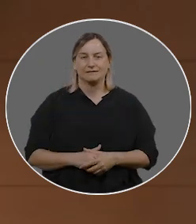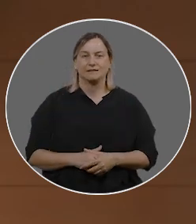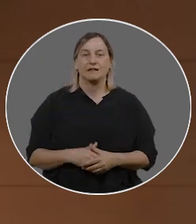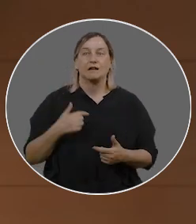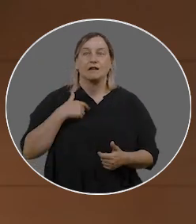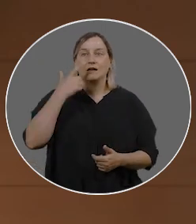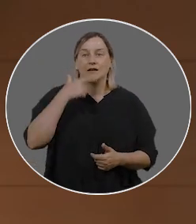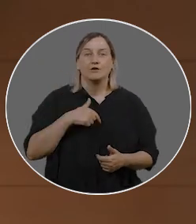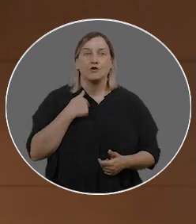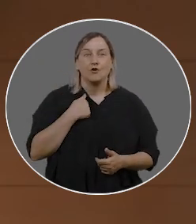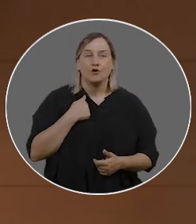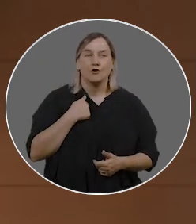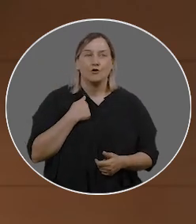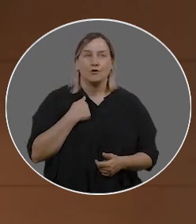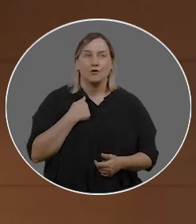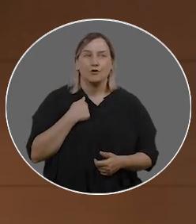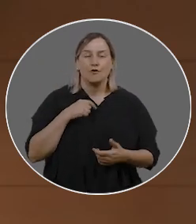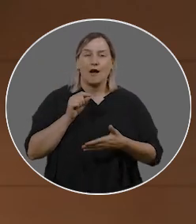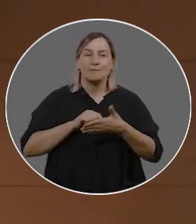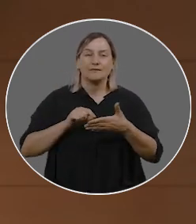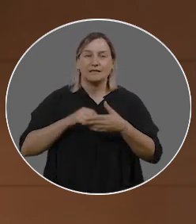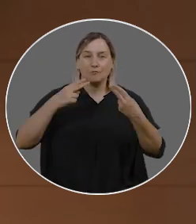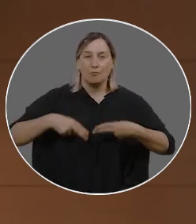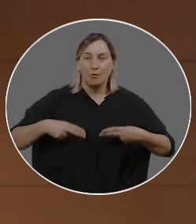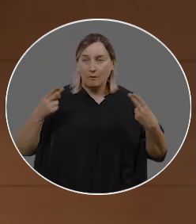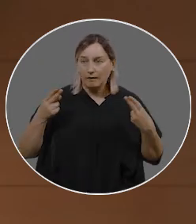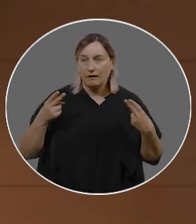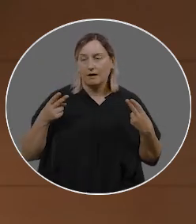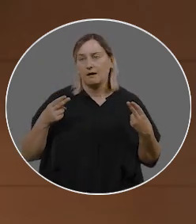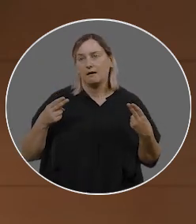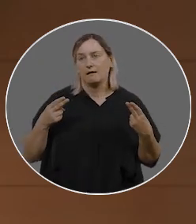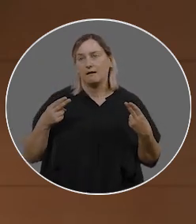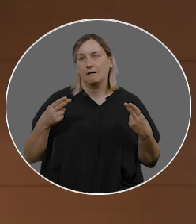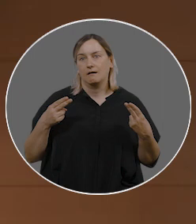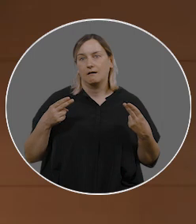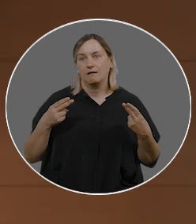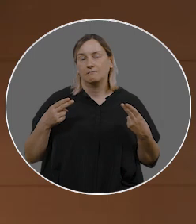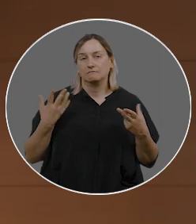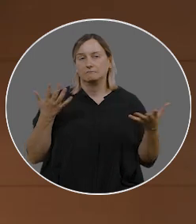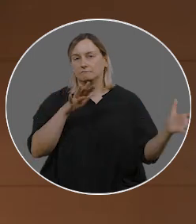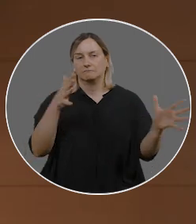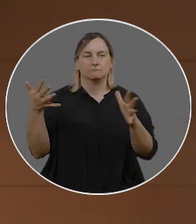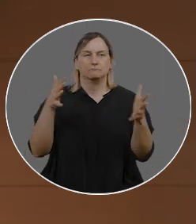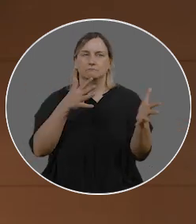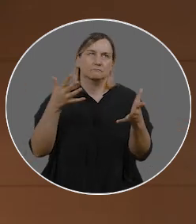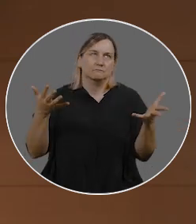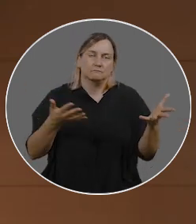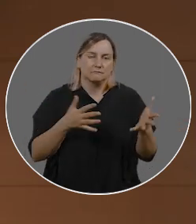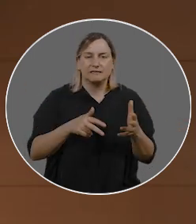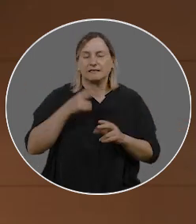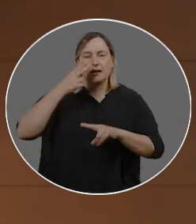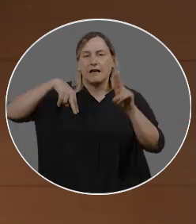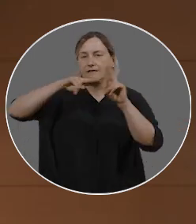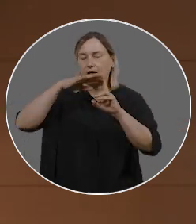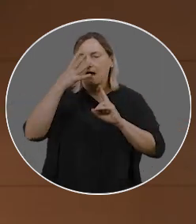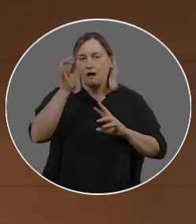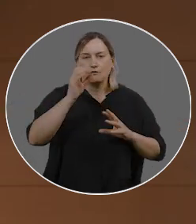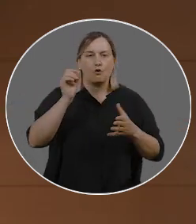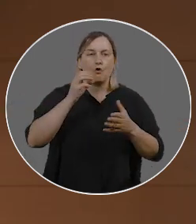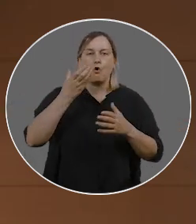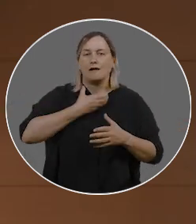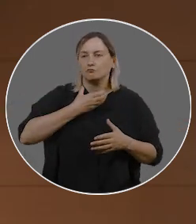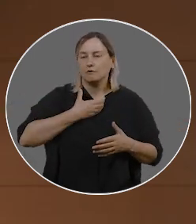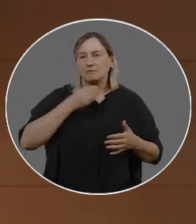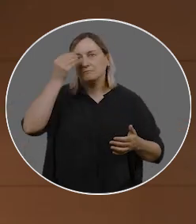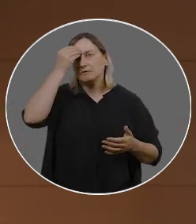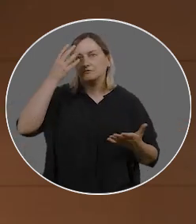jo anava a dir d'administració pública a l'engròs, la Generalitat, per entendre'ns, o grans ajuntaments o